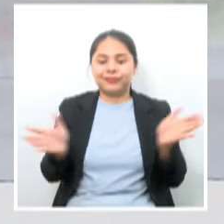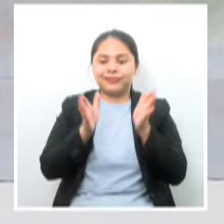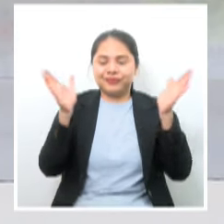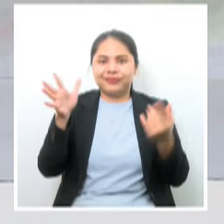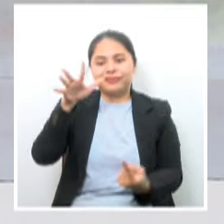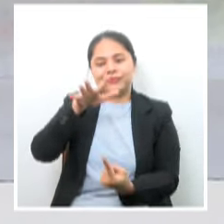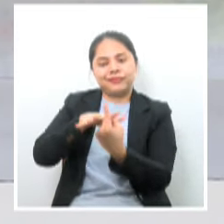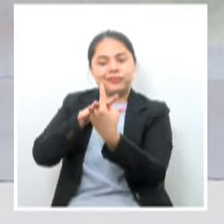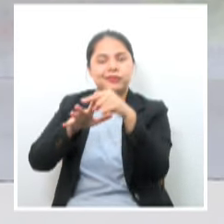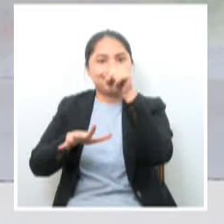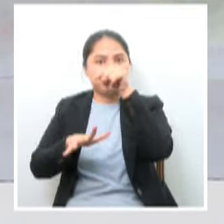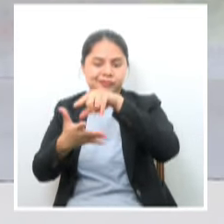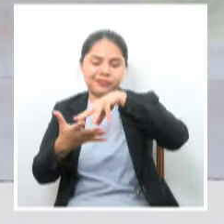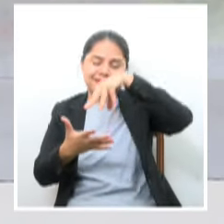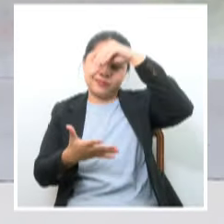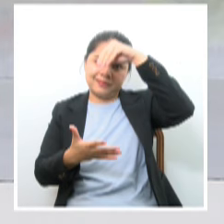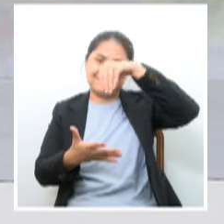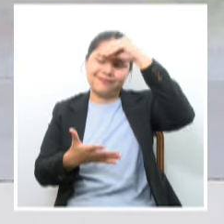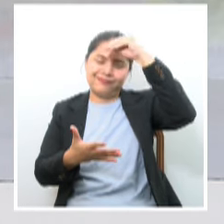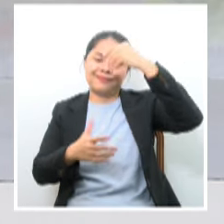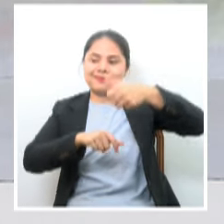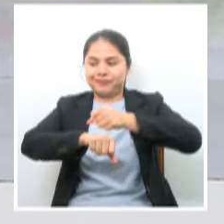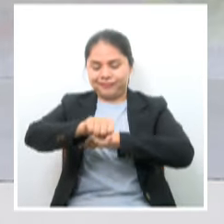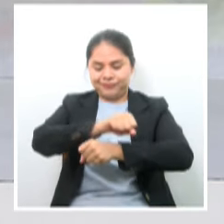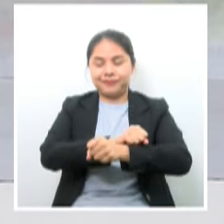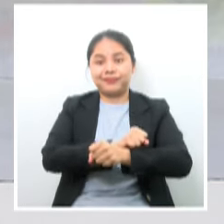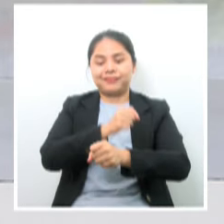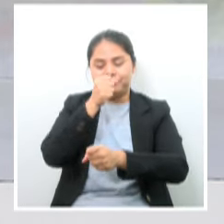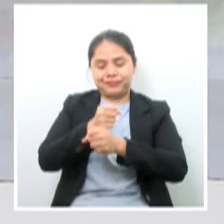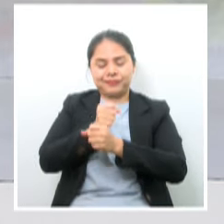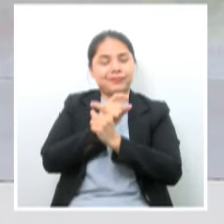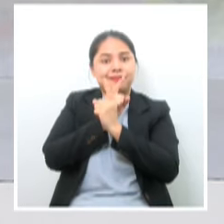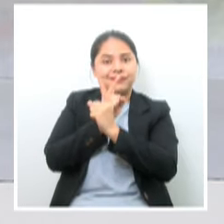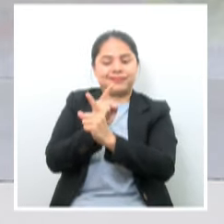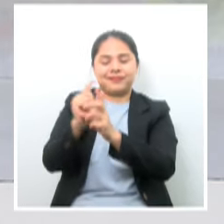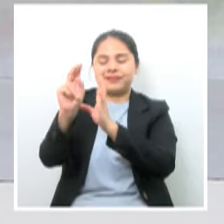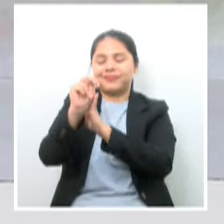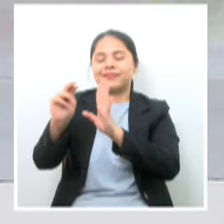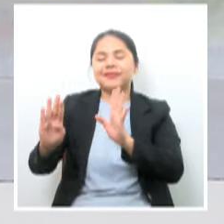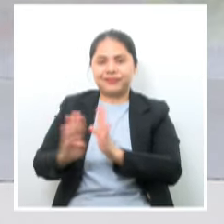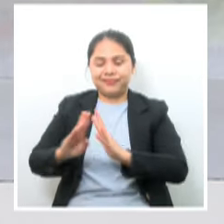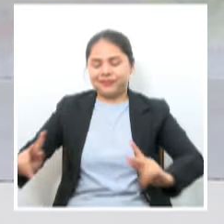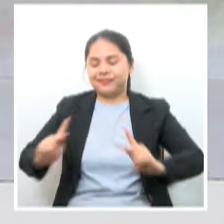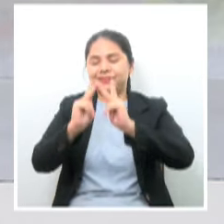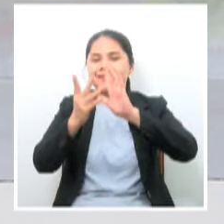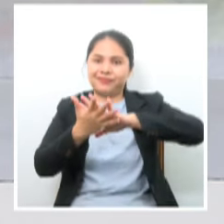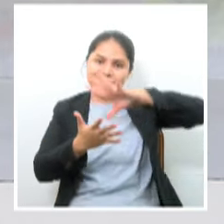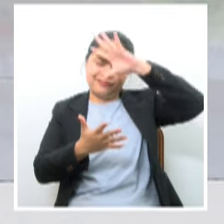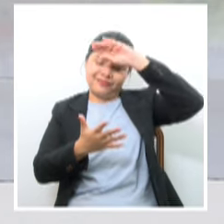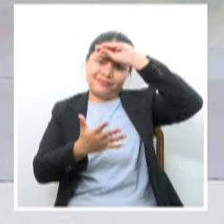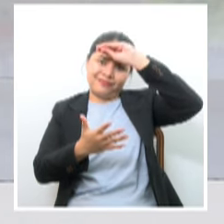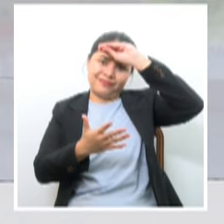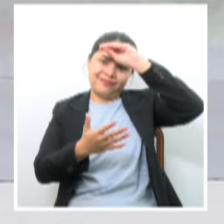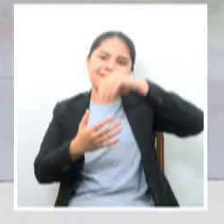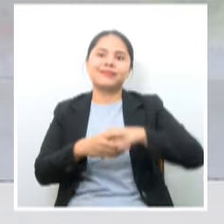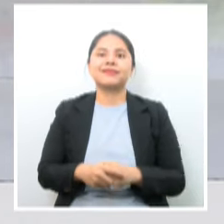พาวเวอร์ด้านการศึกษาและลงสู่การปฏิบัติตามนโยบายของท่านรัฐมนตรีช่วยว่าการกระทรวงสาธารณสุขท่านสุรศักดิ์พันเ